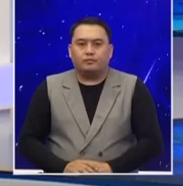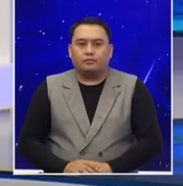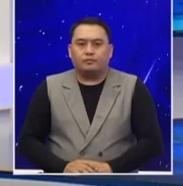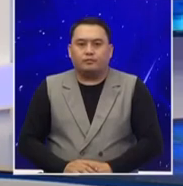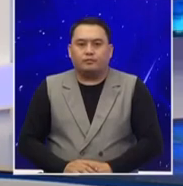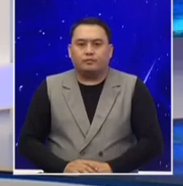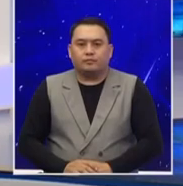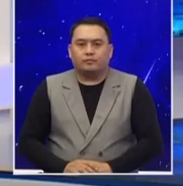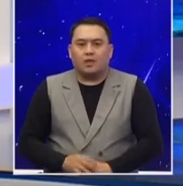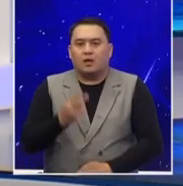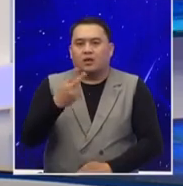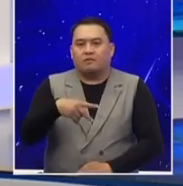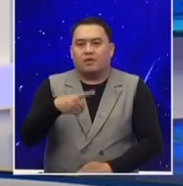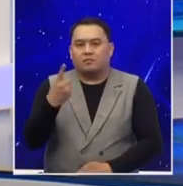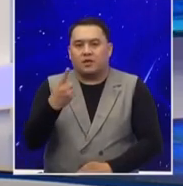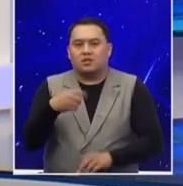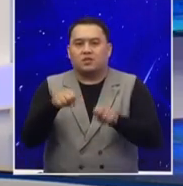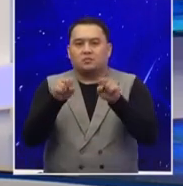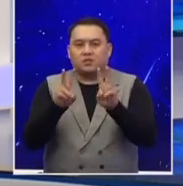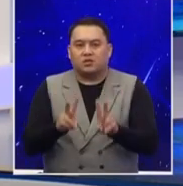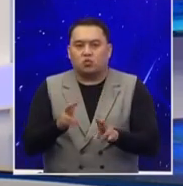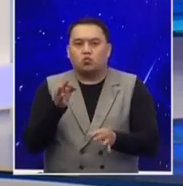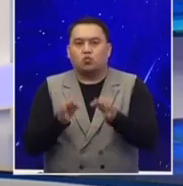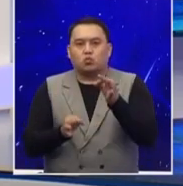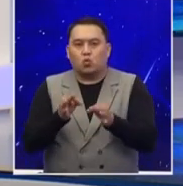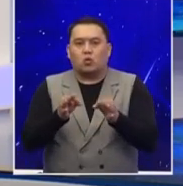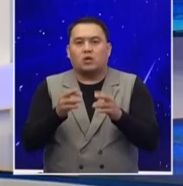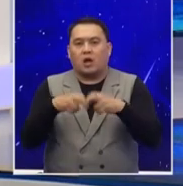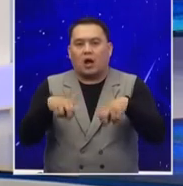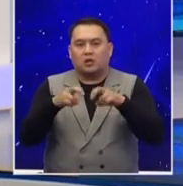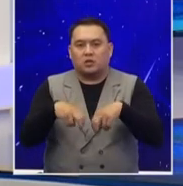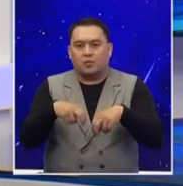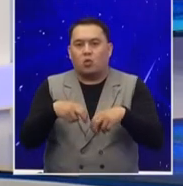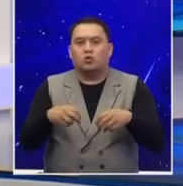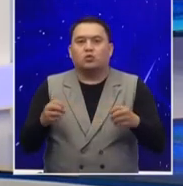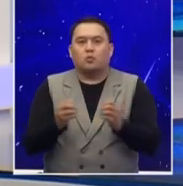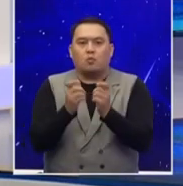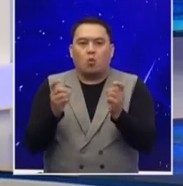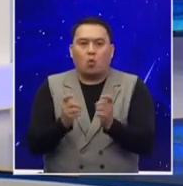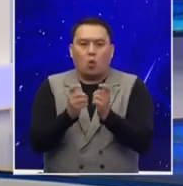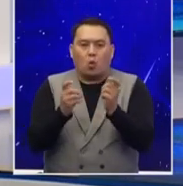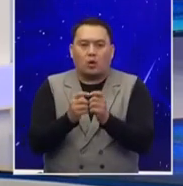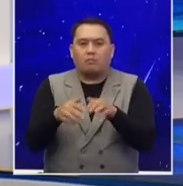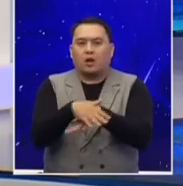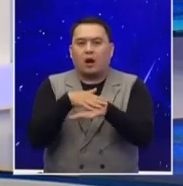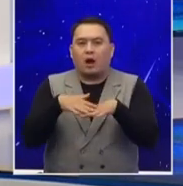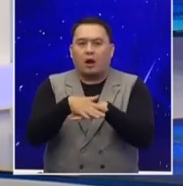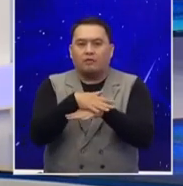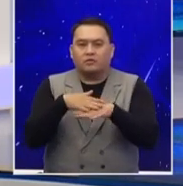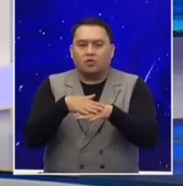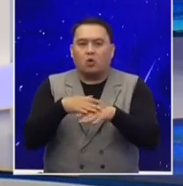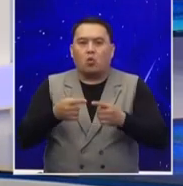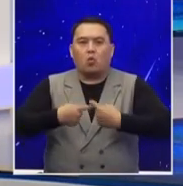Путь к демократизации. 21 специализированный суд по рассмотрению публичных споров между гражданами и